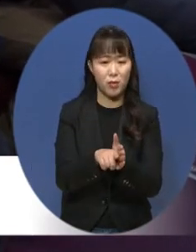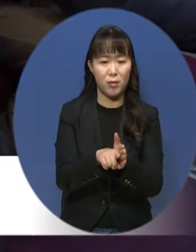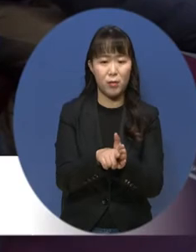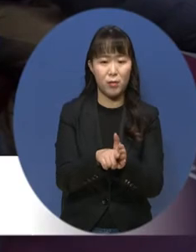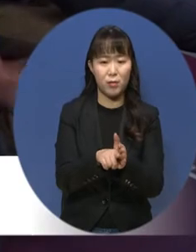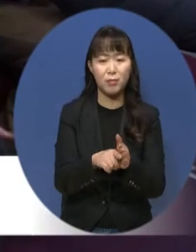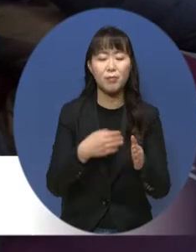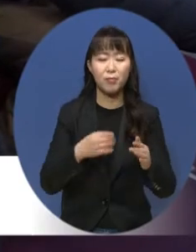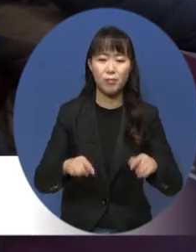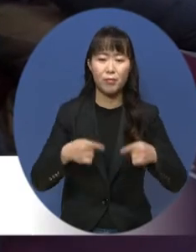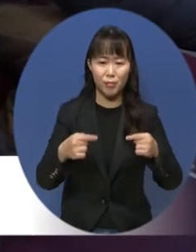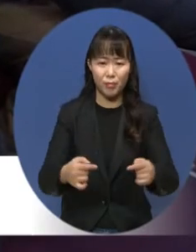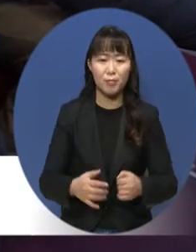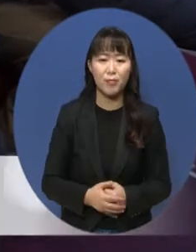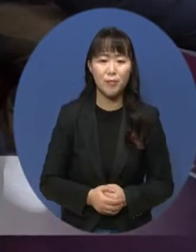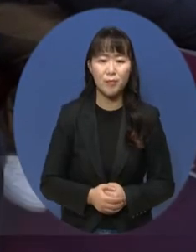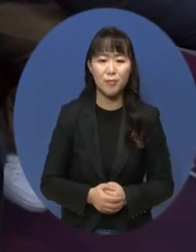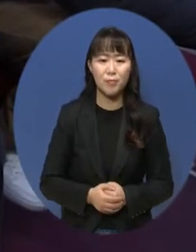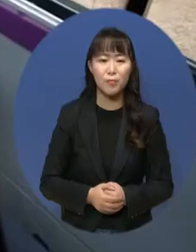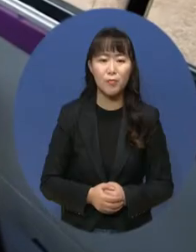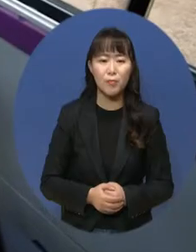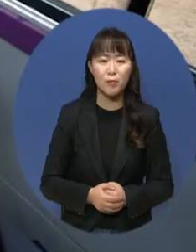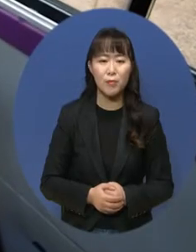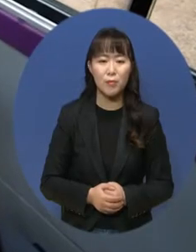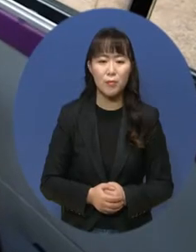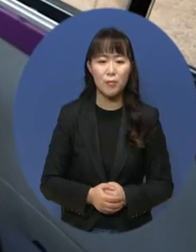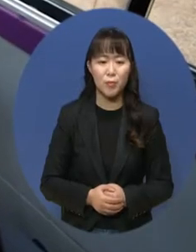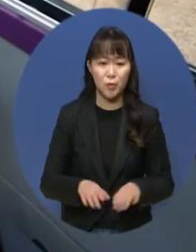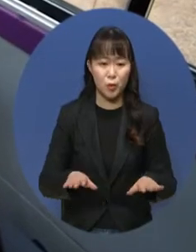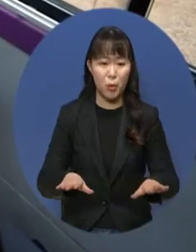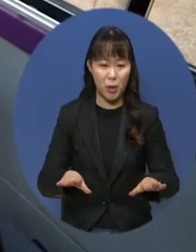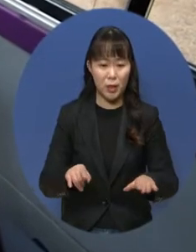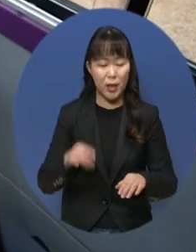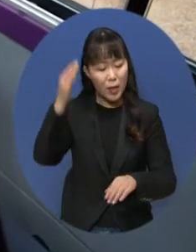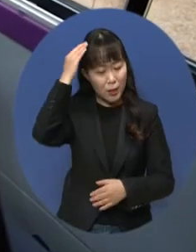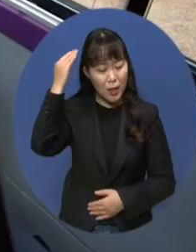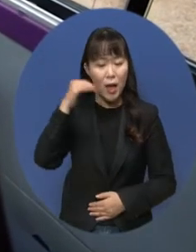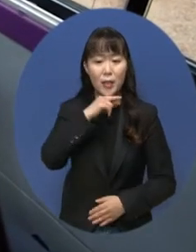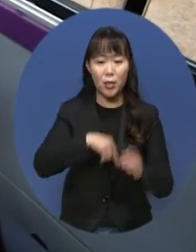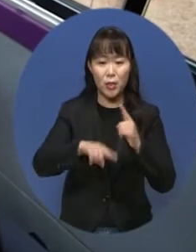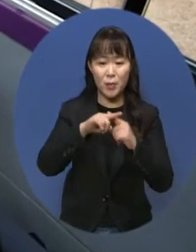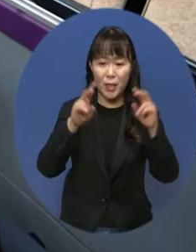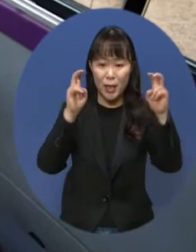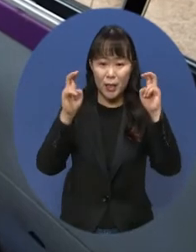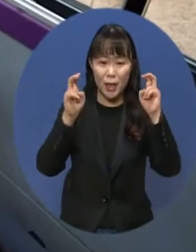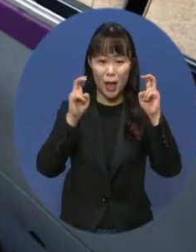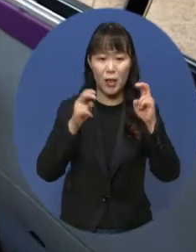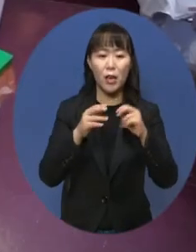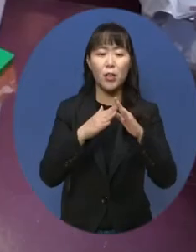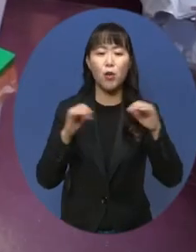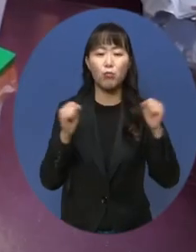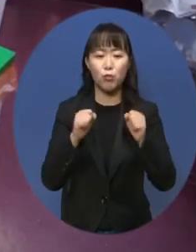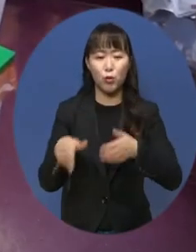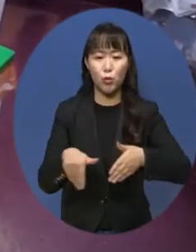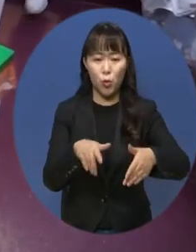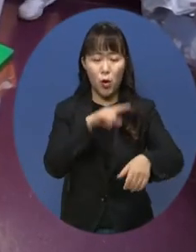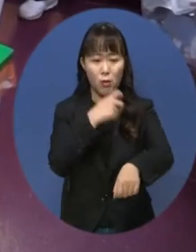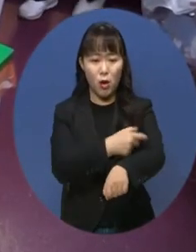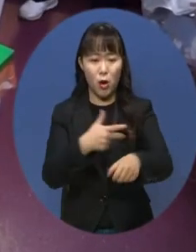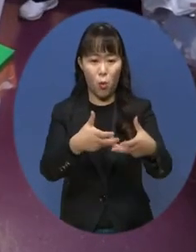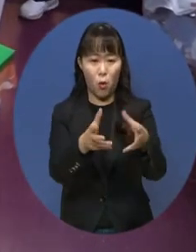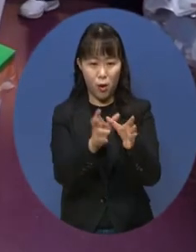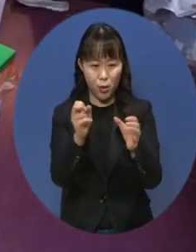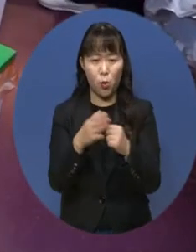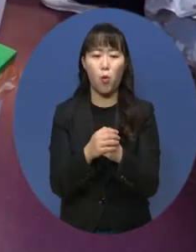위해서 하러 왔습니다. 이번 캠페인은 대한적십자사 전북도 혈액원과 함께했으며